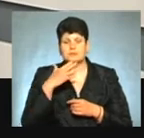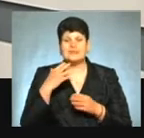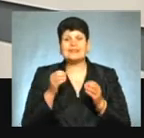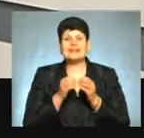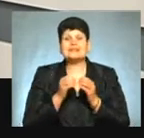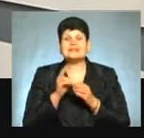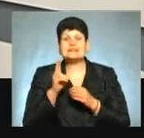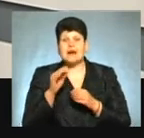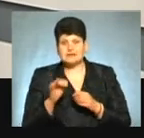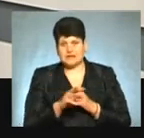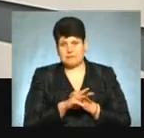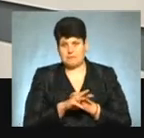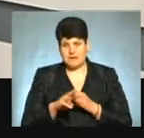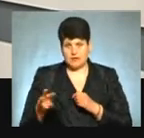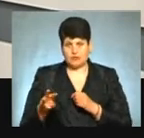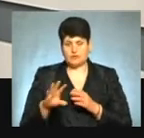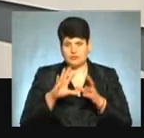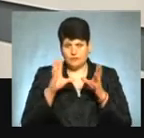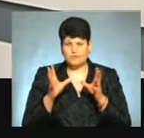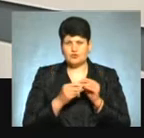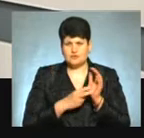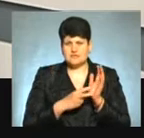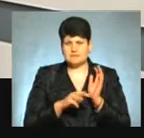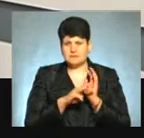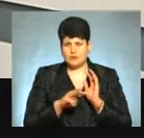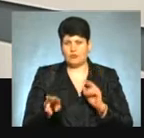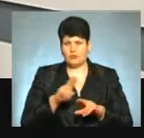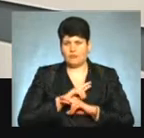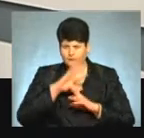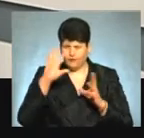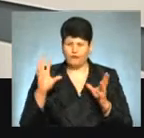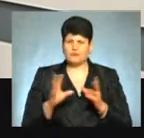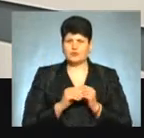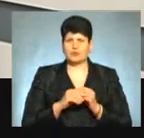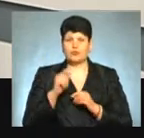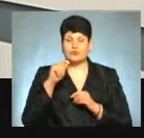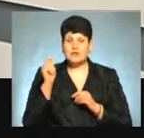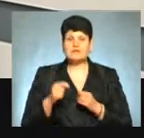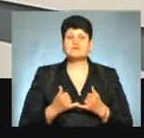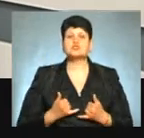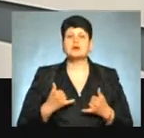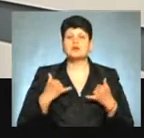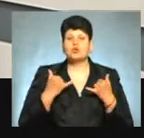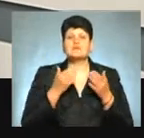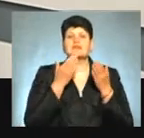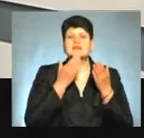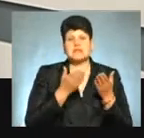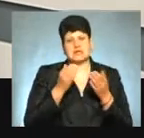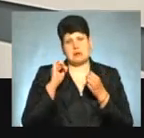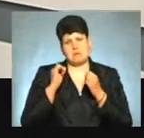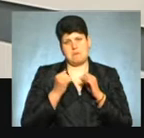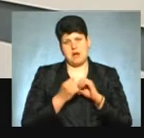тому що загальна кількість жертв доходить до 70 мільйонів, а то й більше. Ось, відповідно, вшановується їх